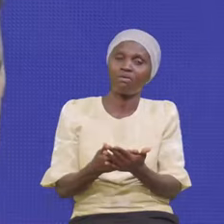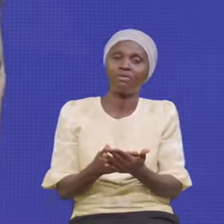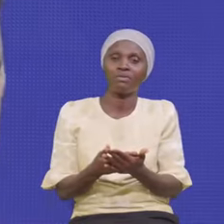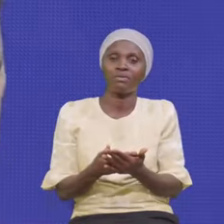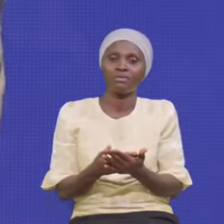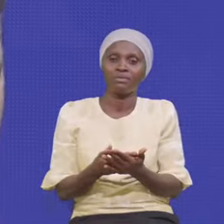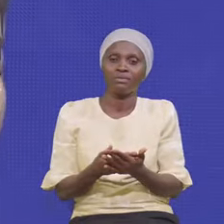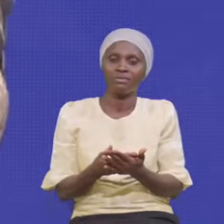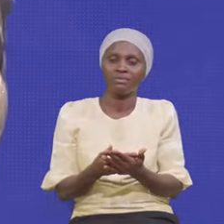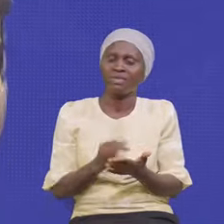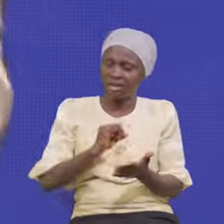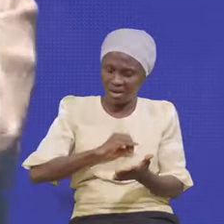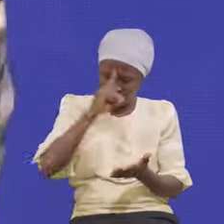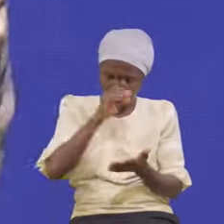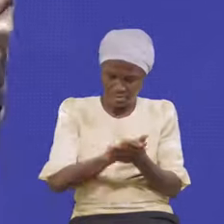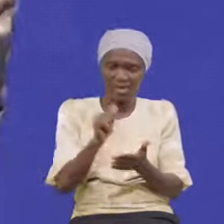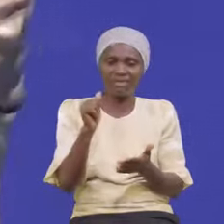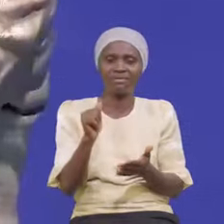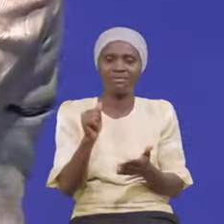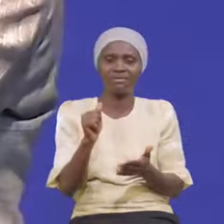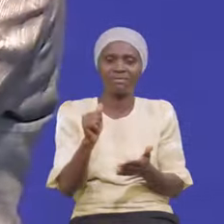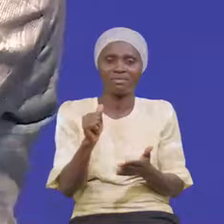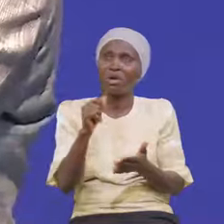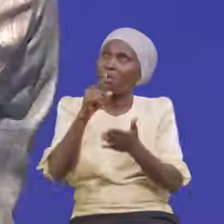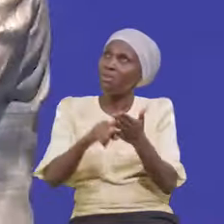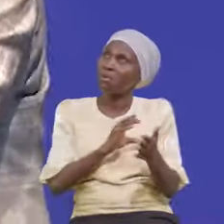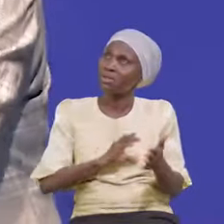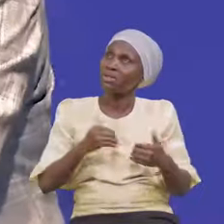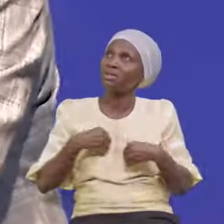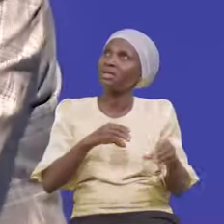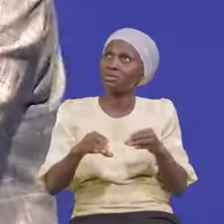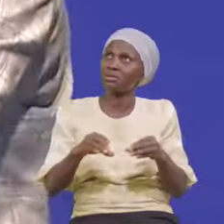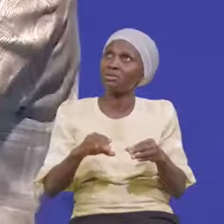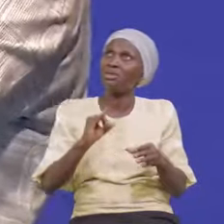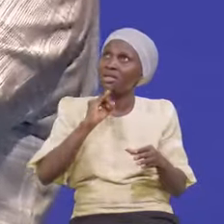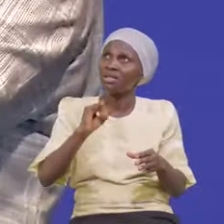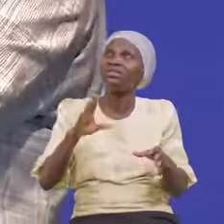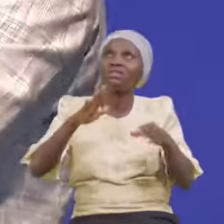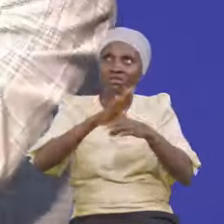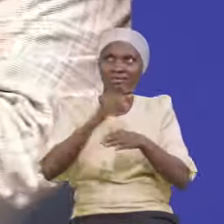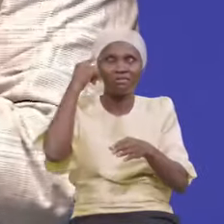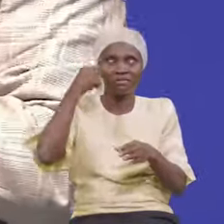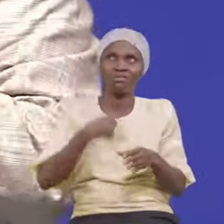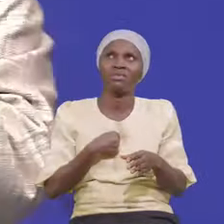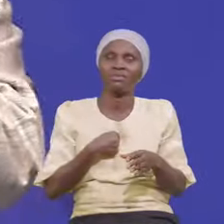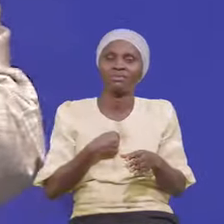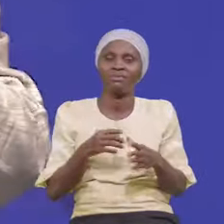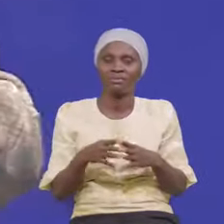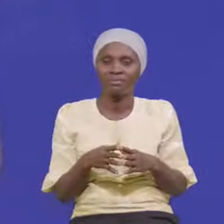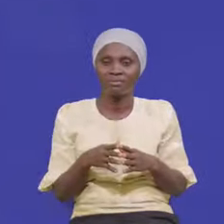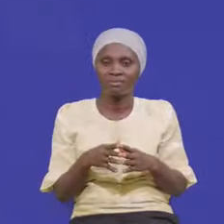సమస్తాన్ని చెల్లించాడని. I believe. నేను నమ్ముతున్నాను. What Christ has done is sufficient for me. క్రీస్తు చేసినది